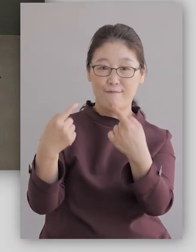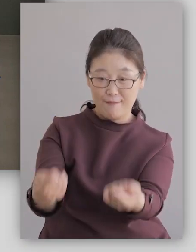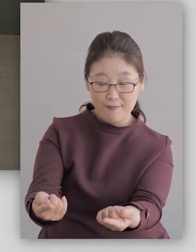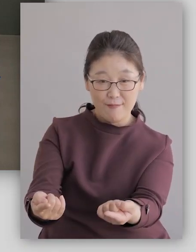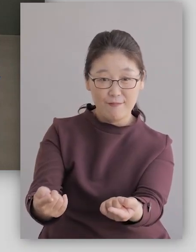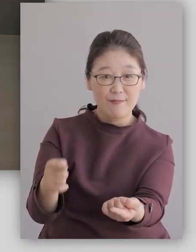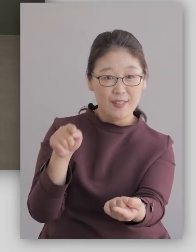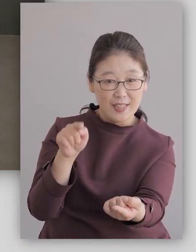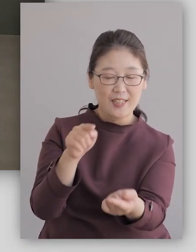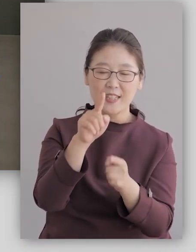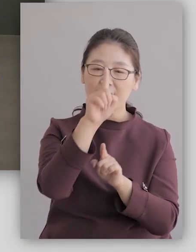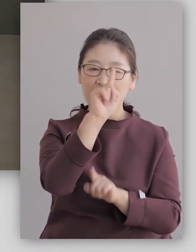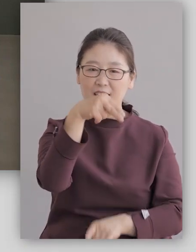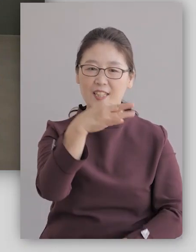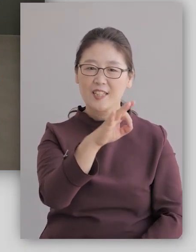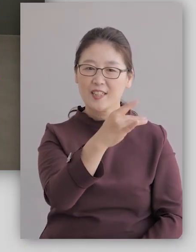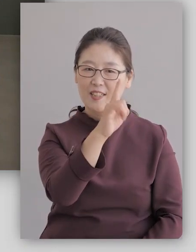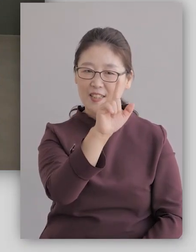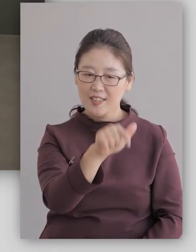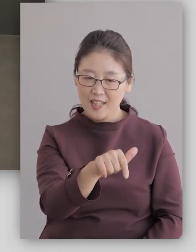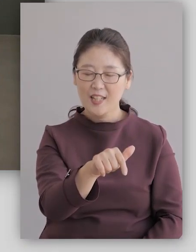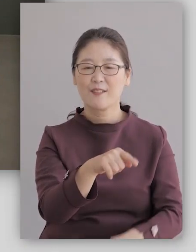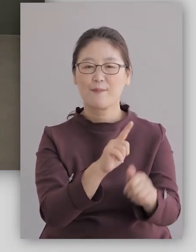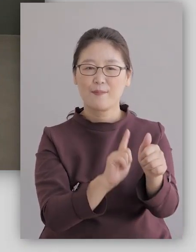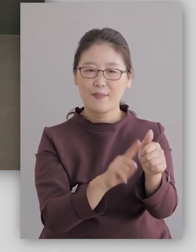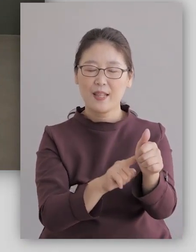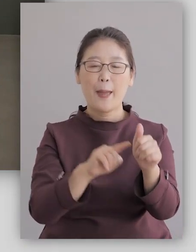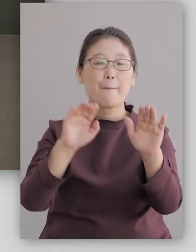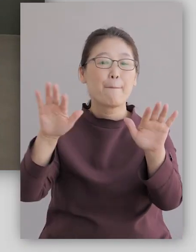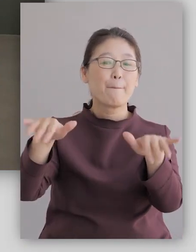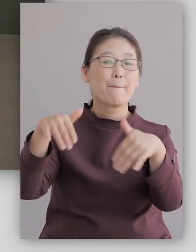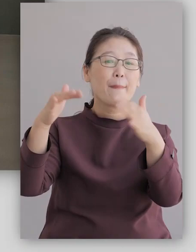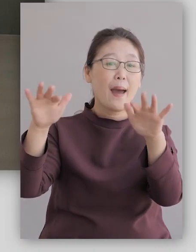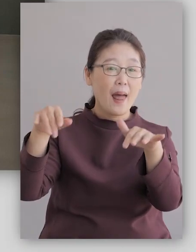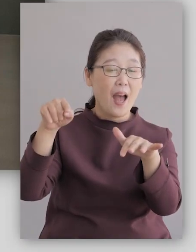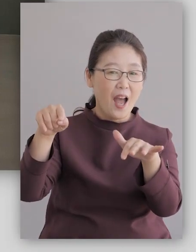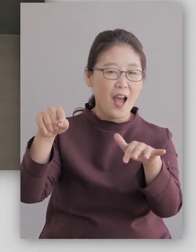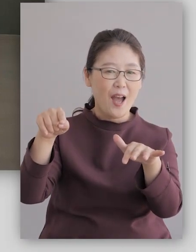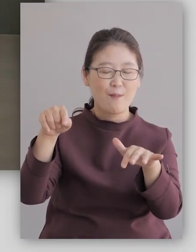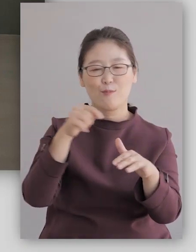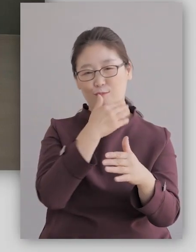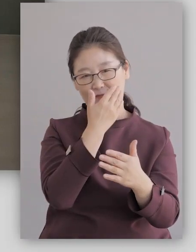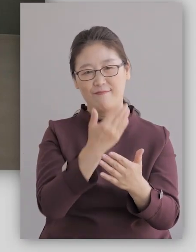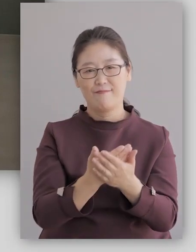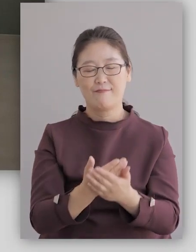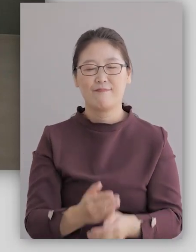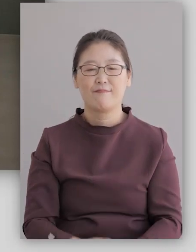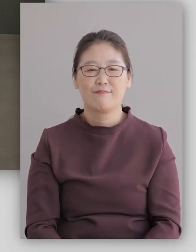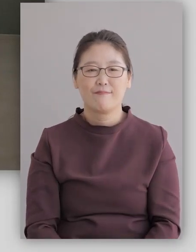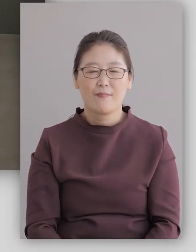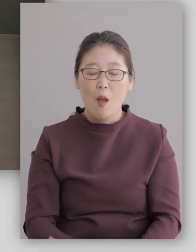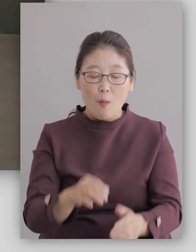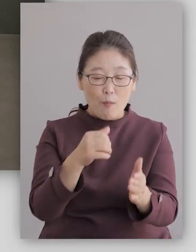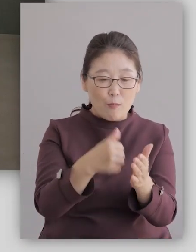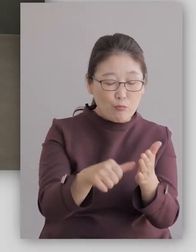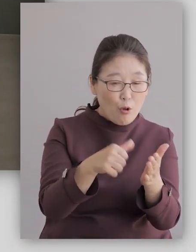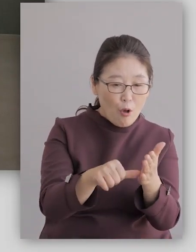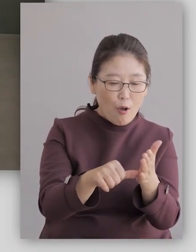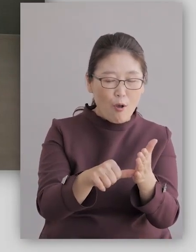주목받았던 이승택 선생님의 바람도 함께 살펴볼 수 있겠습니다. 그 물질과